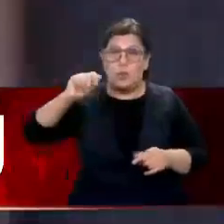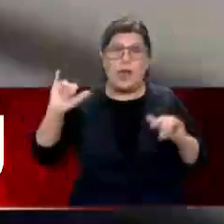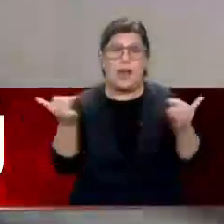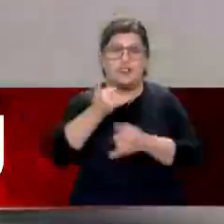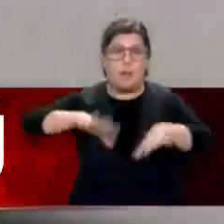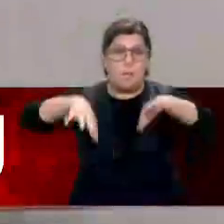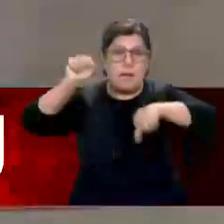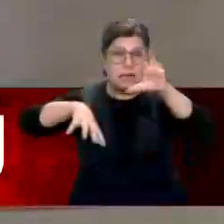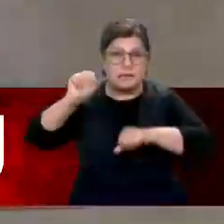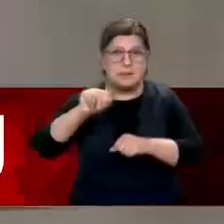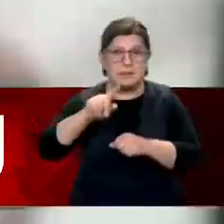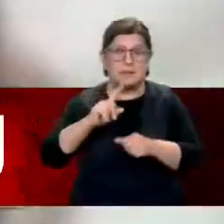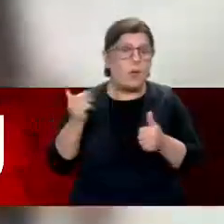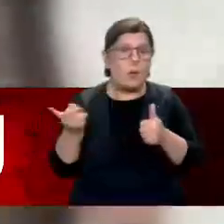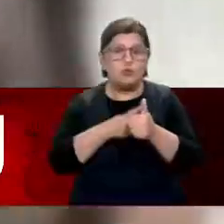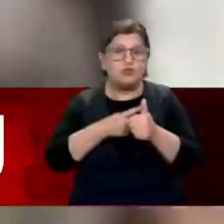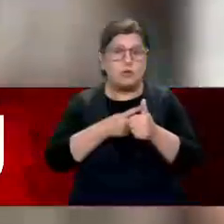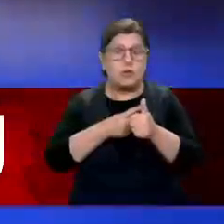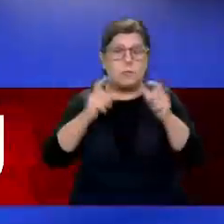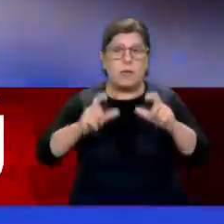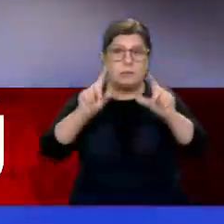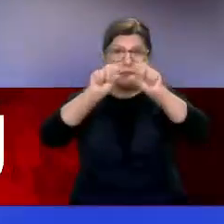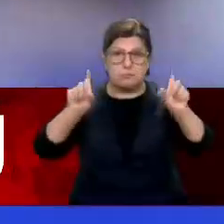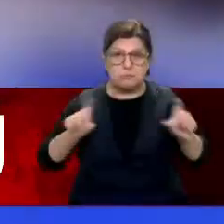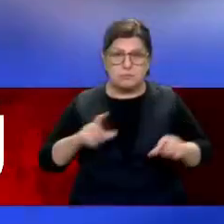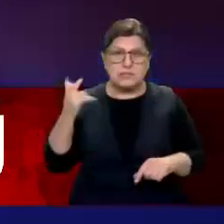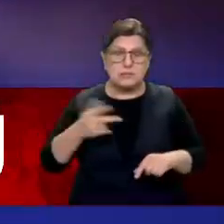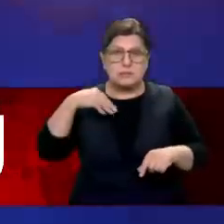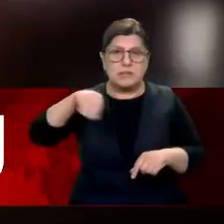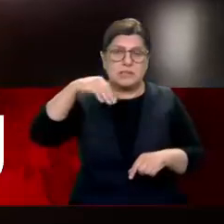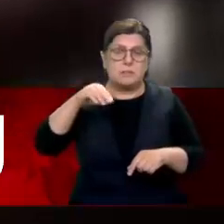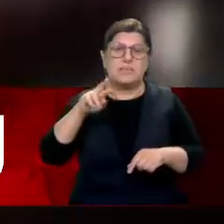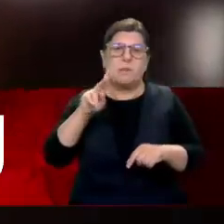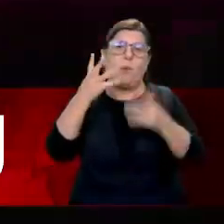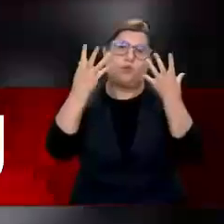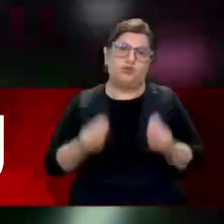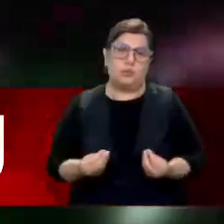mekanları öncelik arz eden yerler başlığı altında toplanıp hızla satılabilecek.